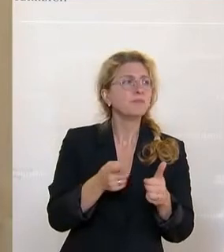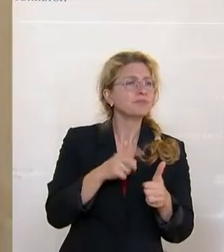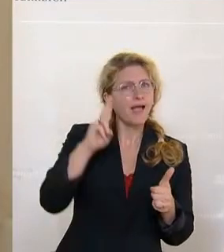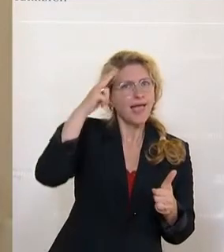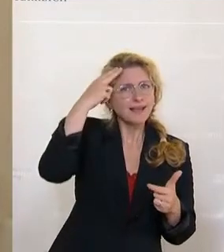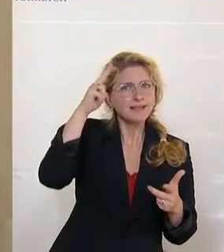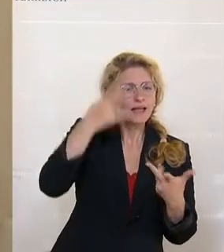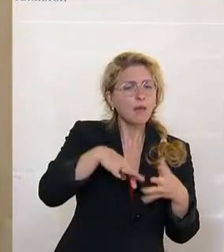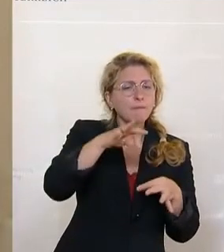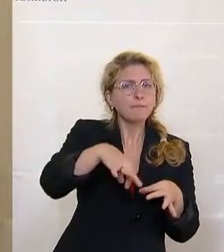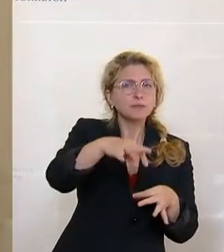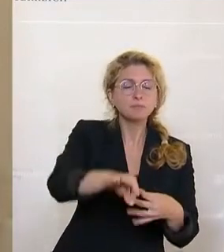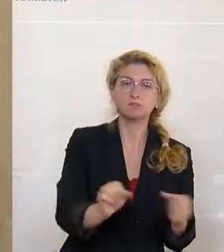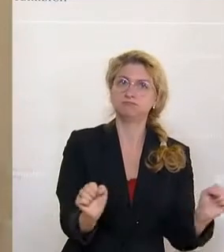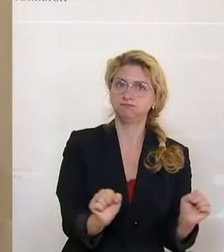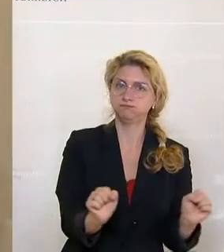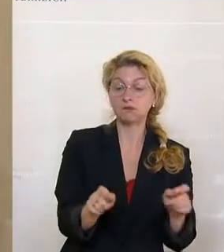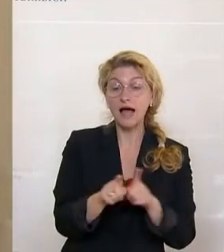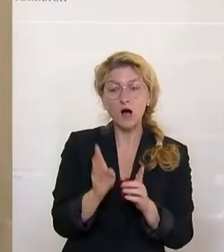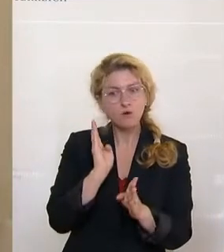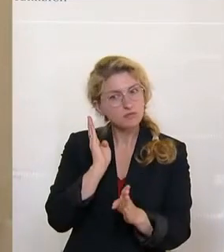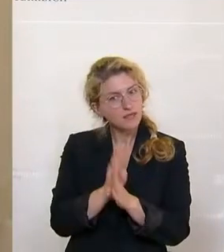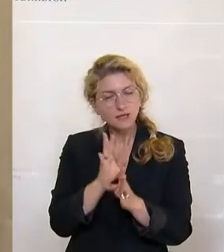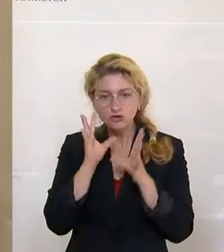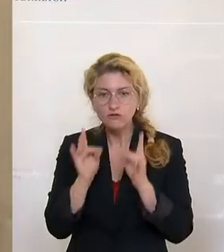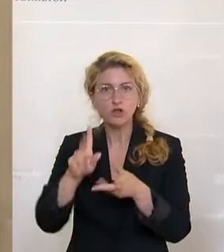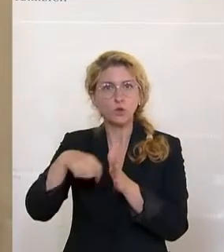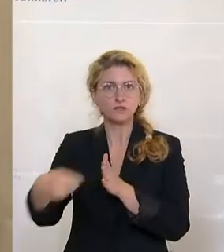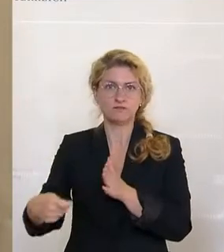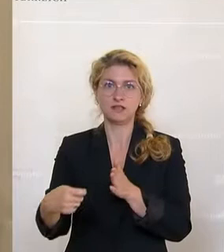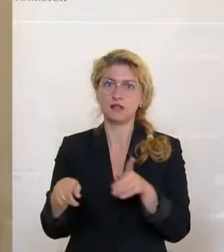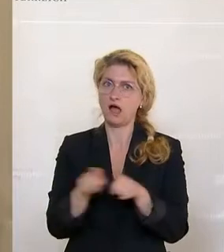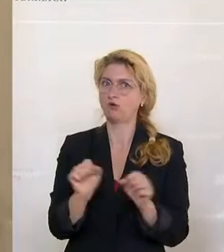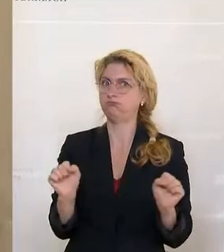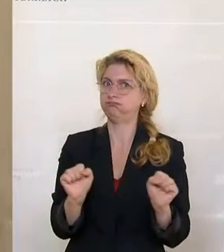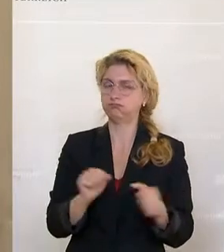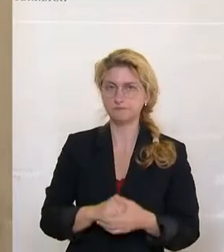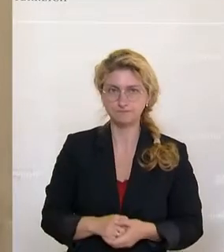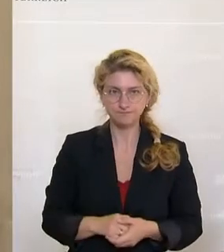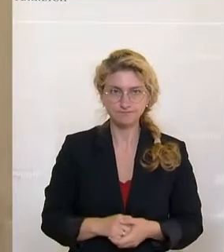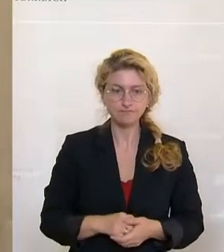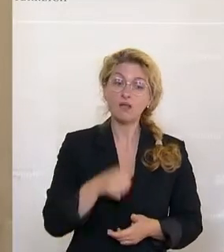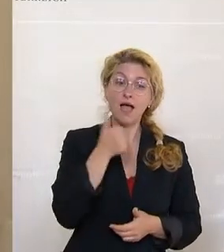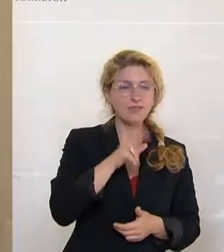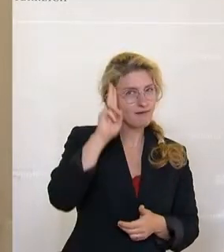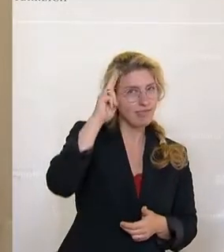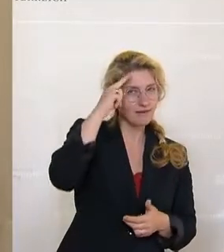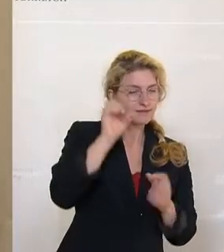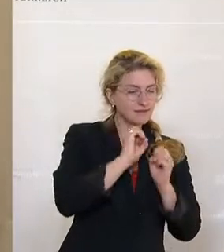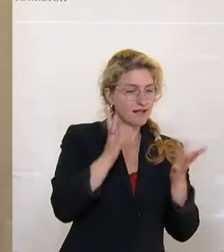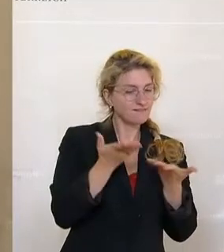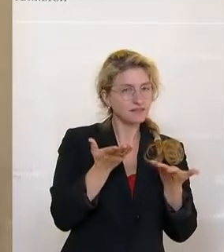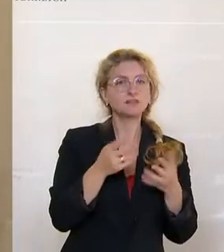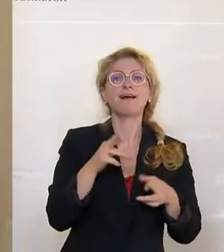waren enorm, sondern auch die direkten Konsequenzen während des U-Ausschusses. Und eine Erkenntnis war ganz klar, dass es in der Regierung Kurz